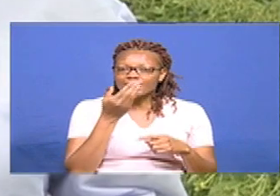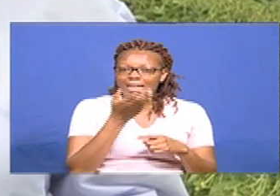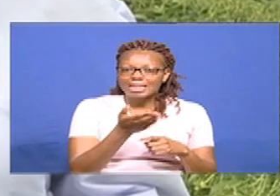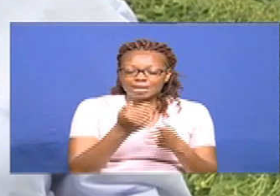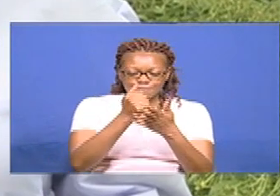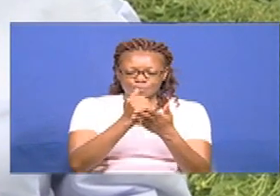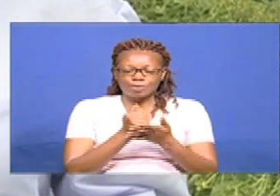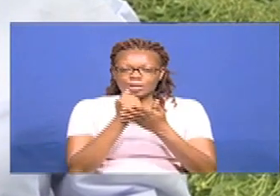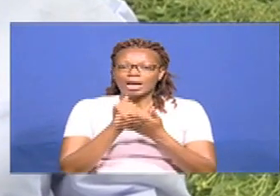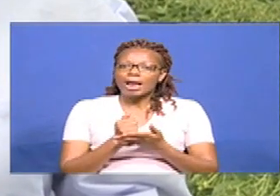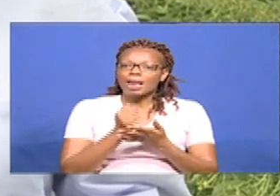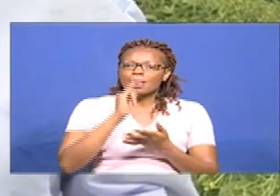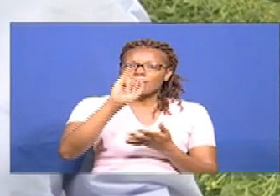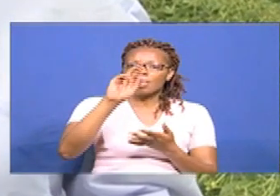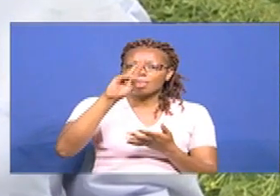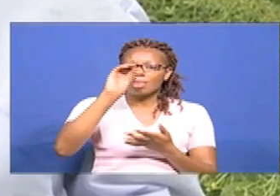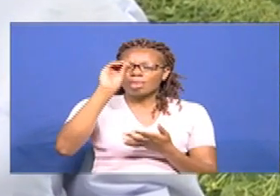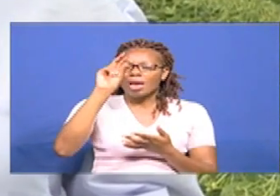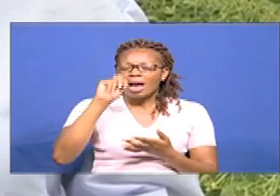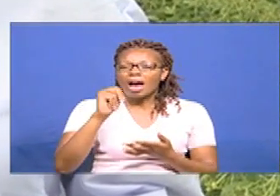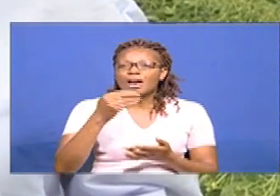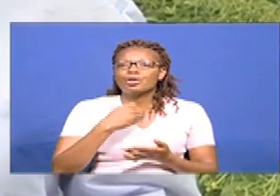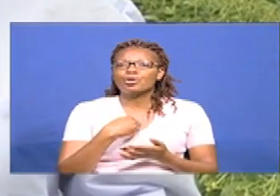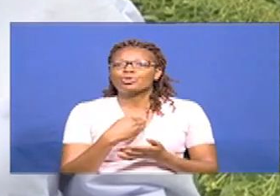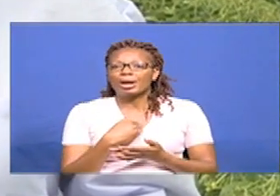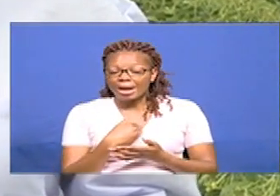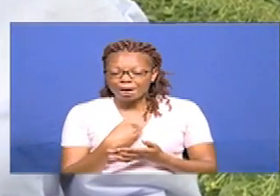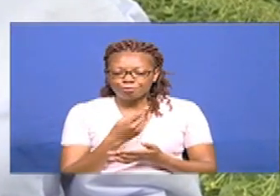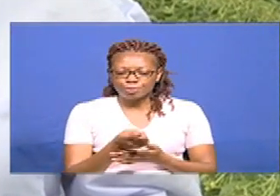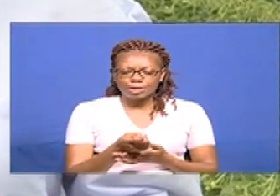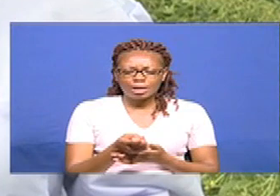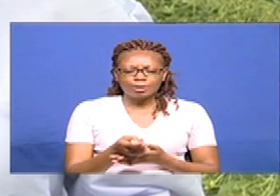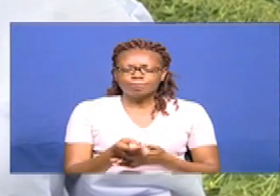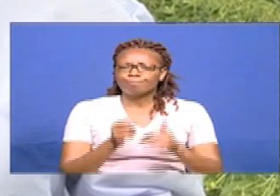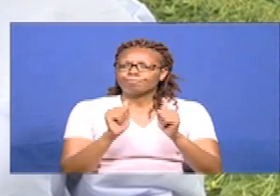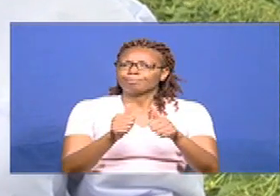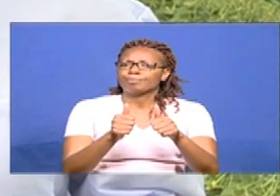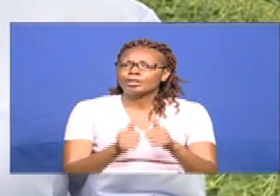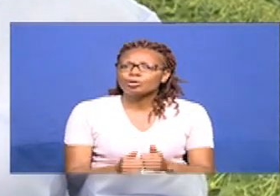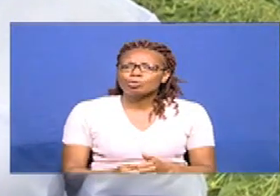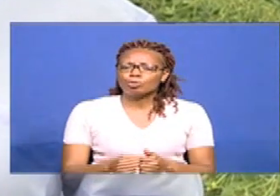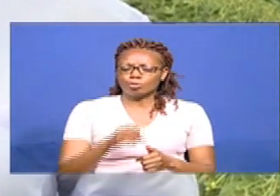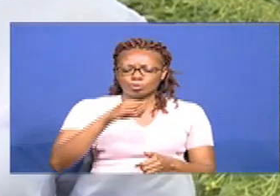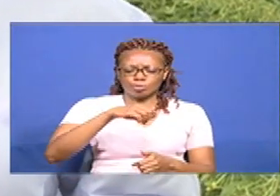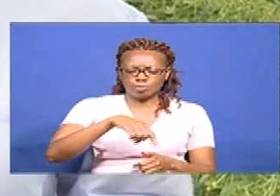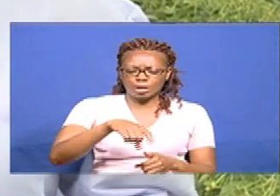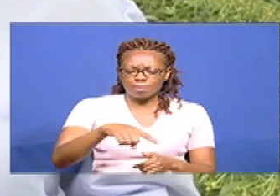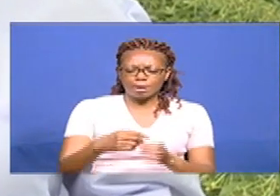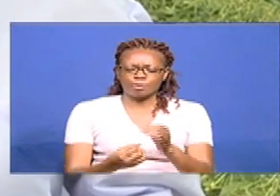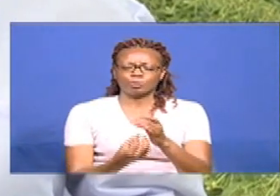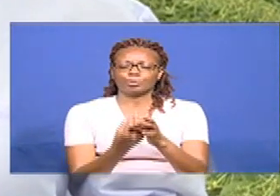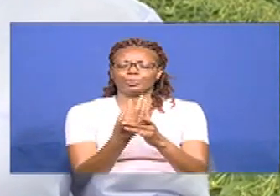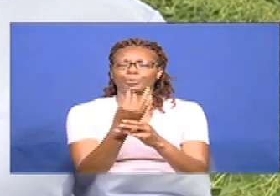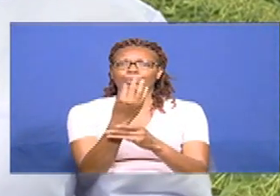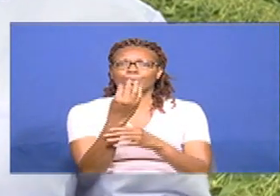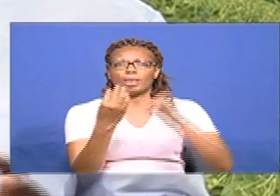naweza sema ni mmea moja unaweza stahimili jua, hasa wakati wa